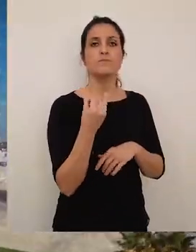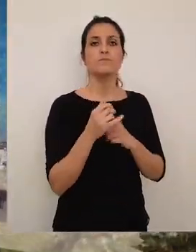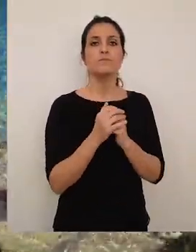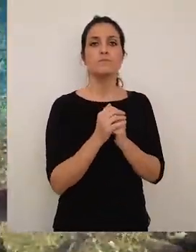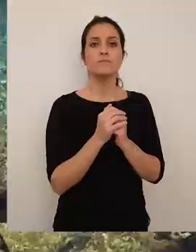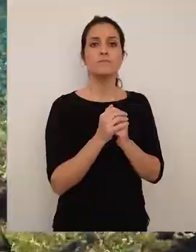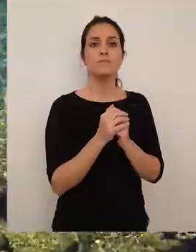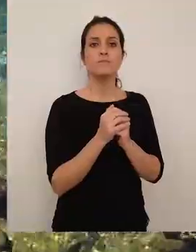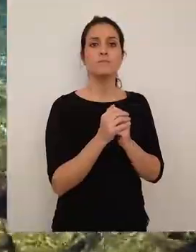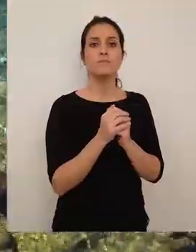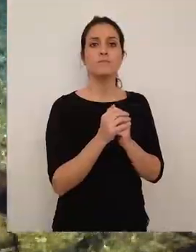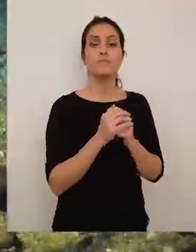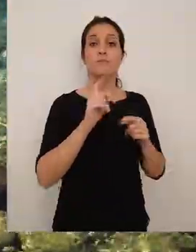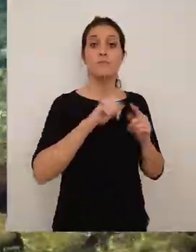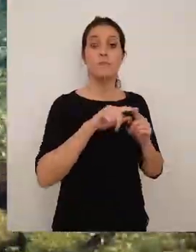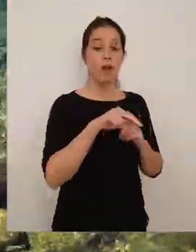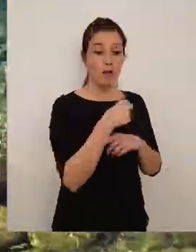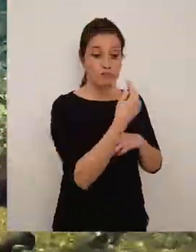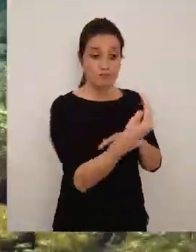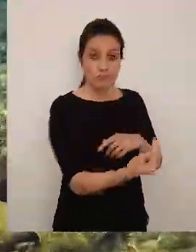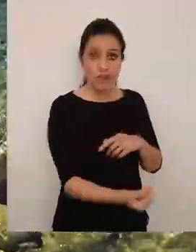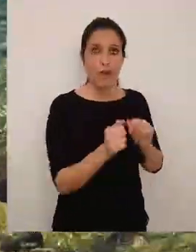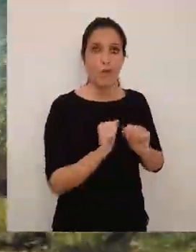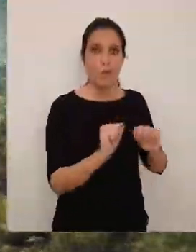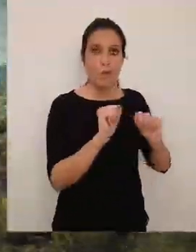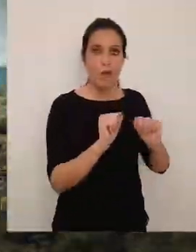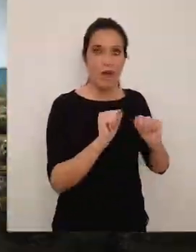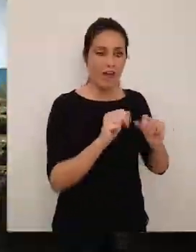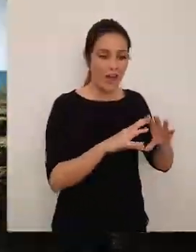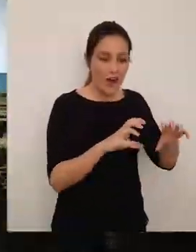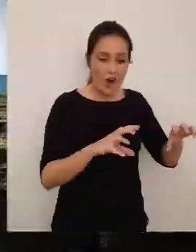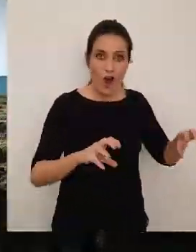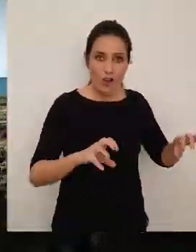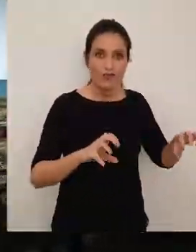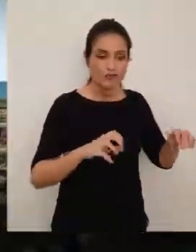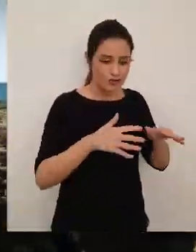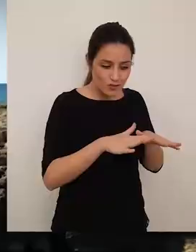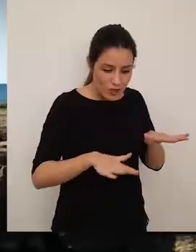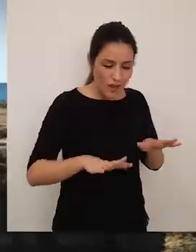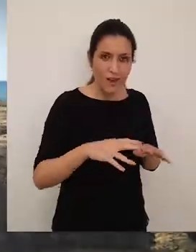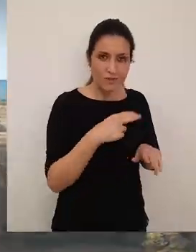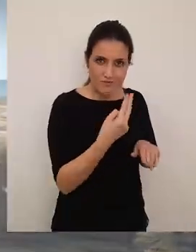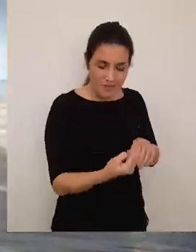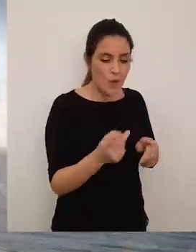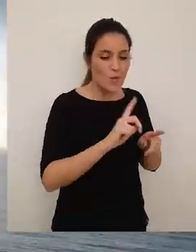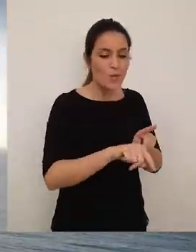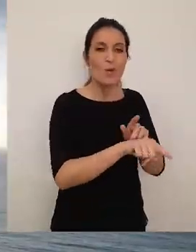possibile cimentarsi nello snorkeling, grazie alla bellezza dei fondali rocciosi e alla particolare limpidezza delle